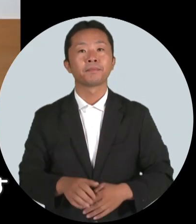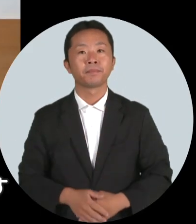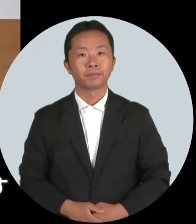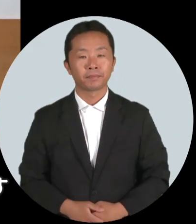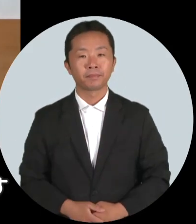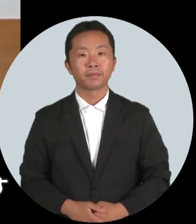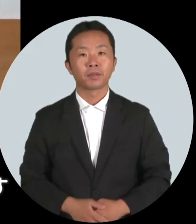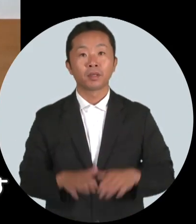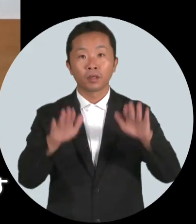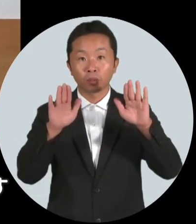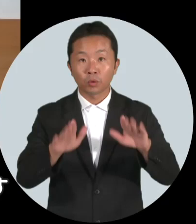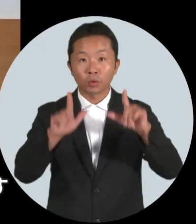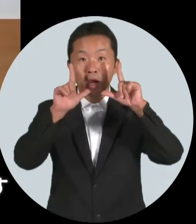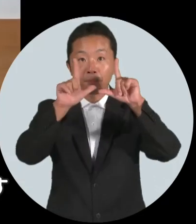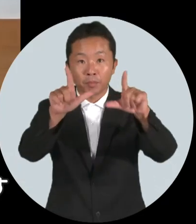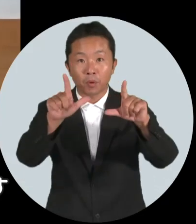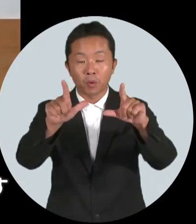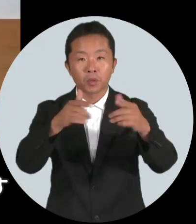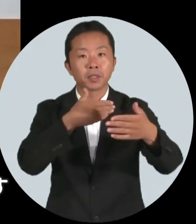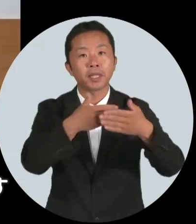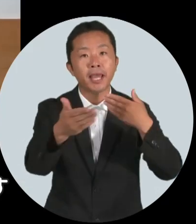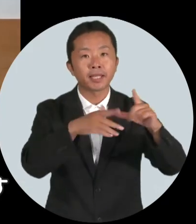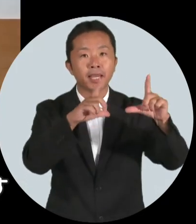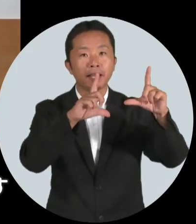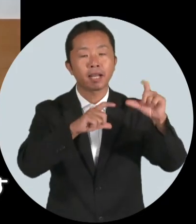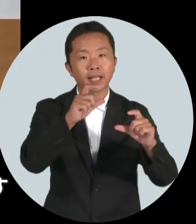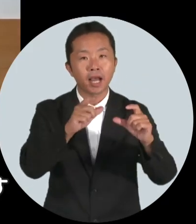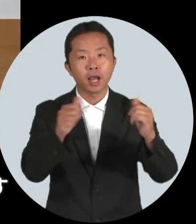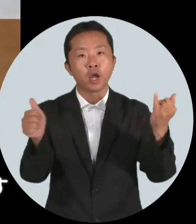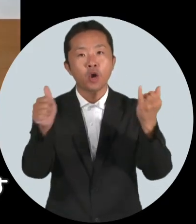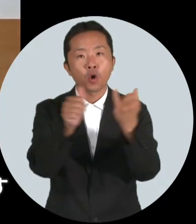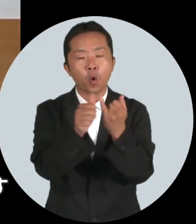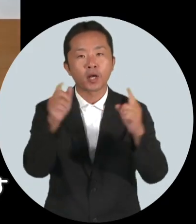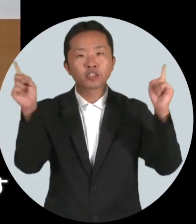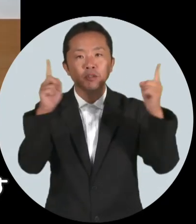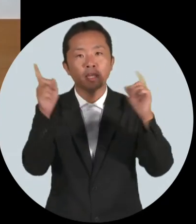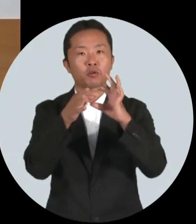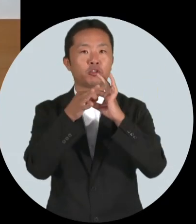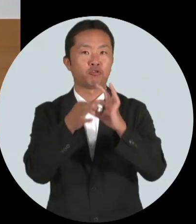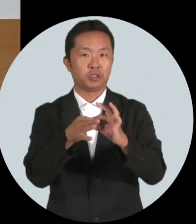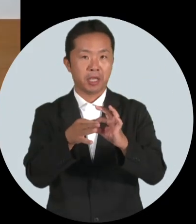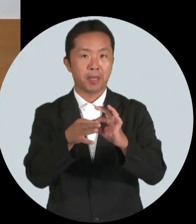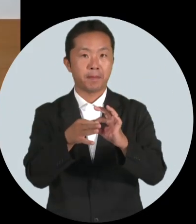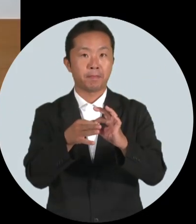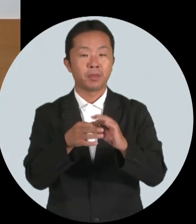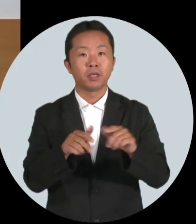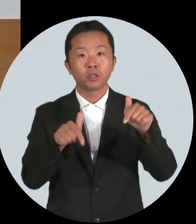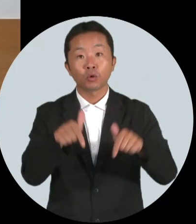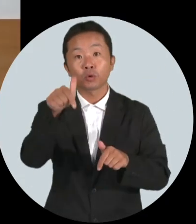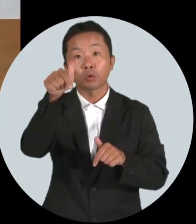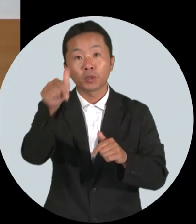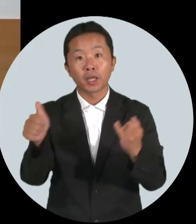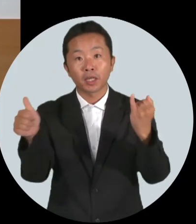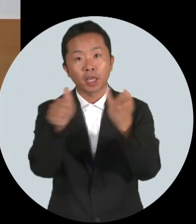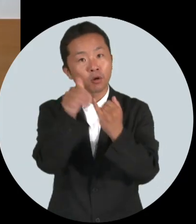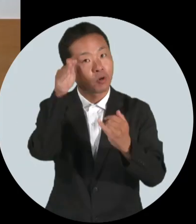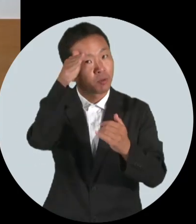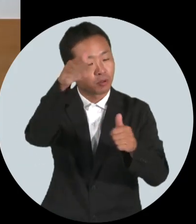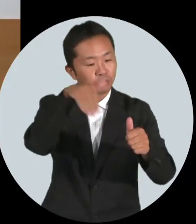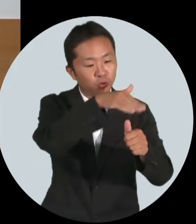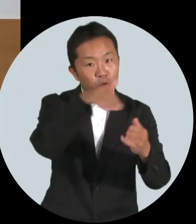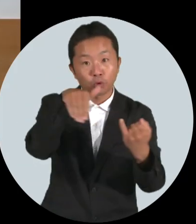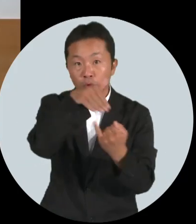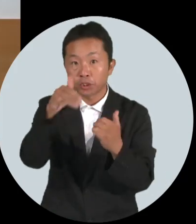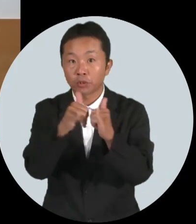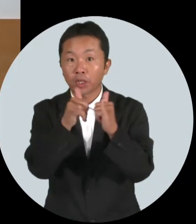本日の発表項目、体験型の婚活イベントの開催についてです。京都府では結婚を希望する独身の方々の婚